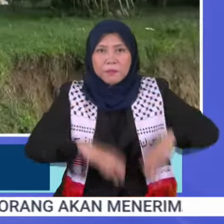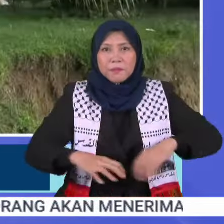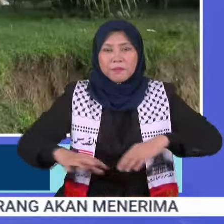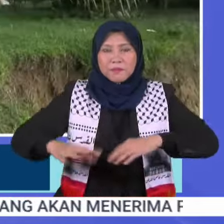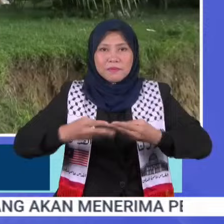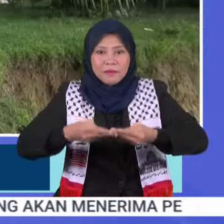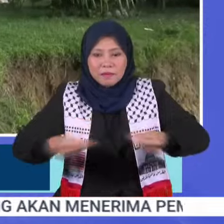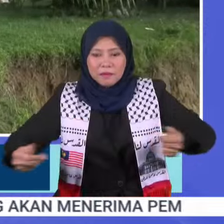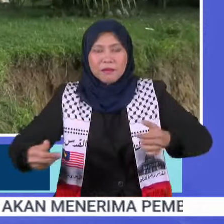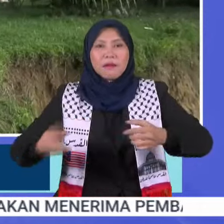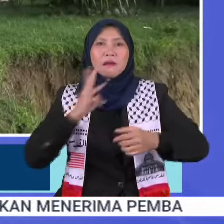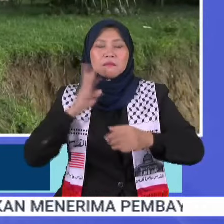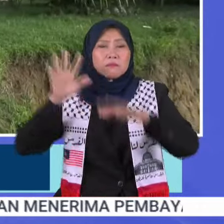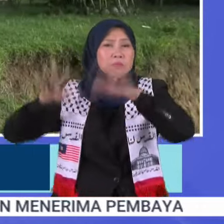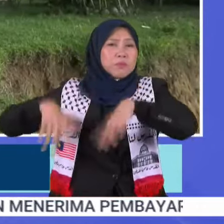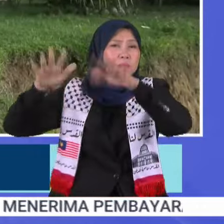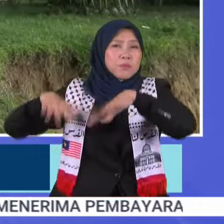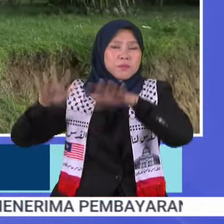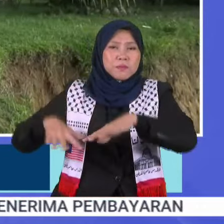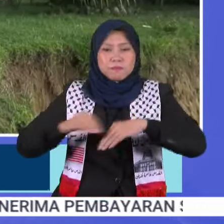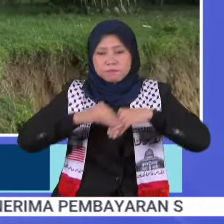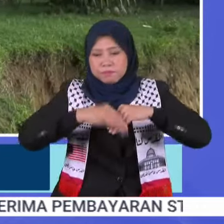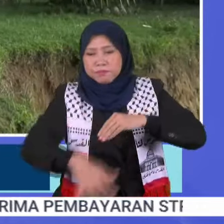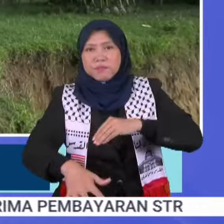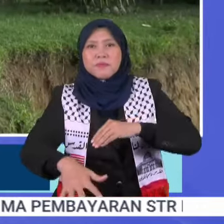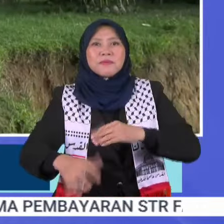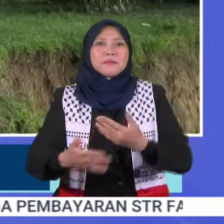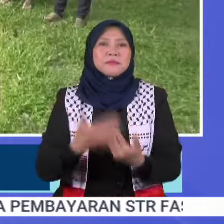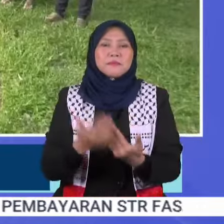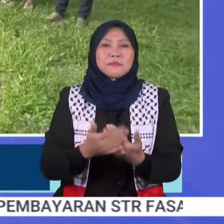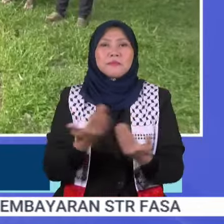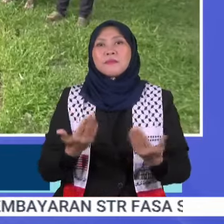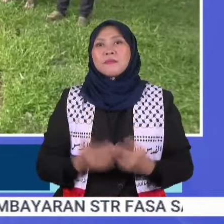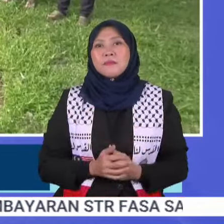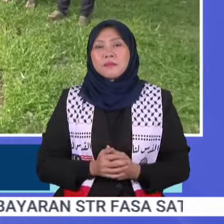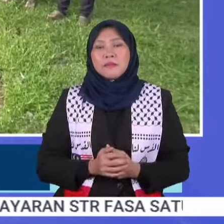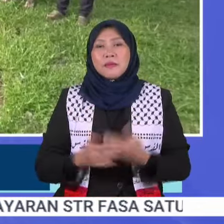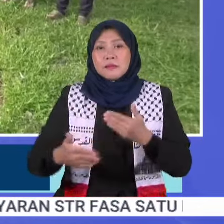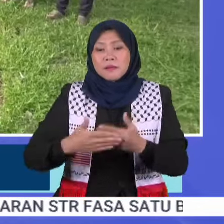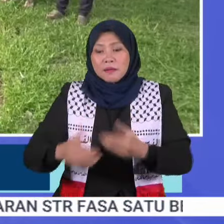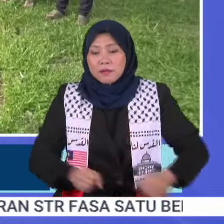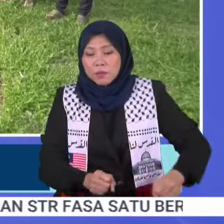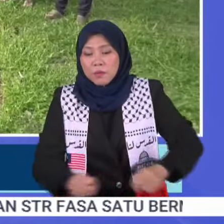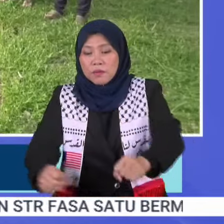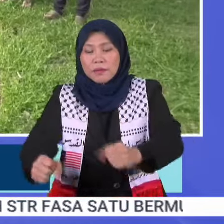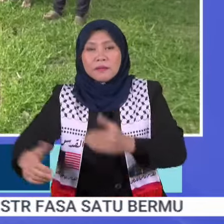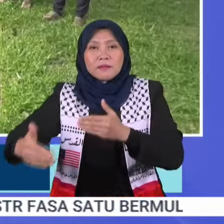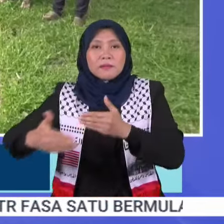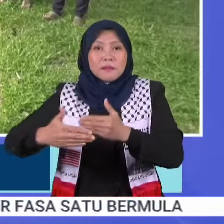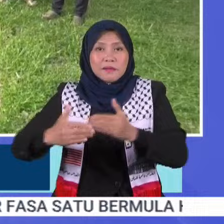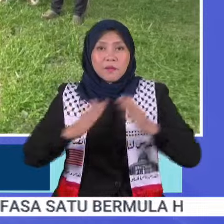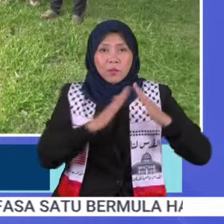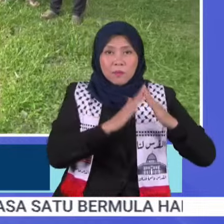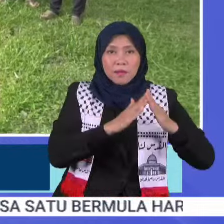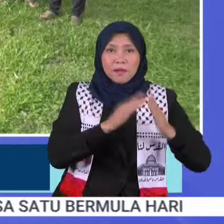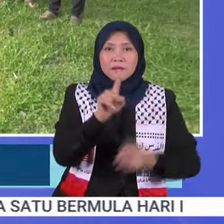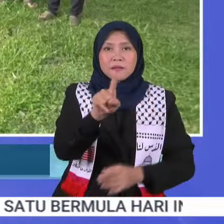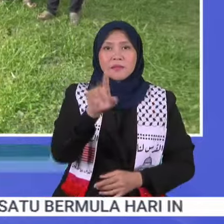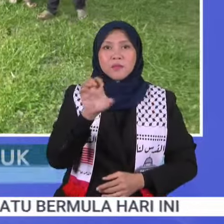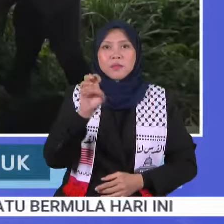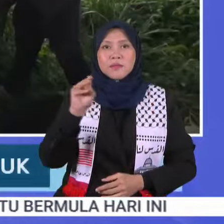setiap kali musim tengkujuh. Ketika itu, jarak antara kediaman dengan rezap sungai hampir 100 meter.